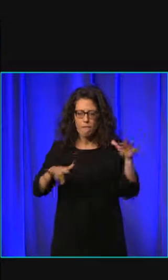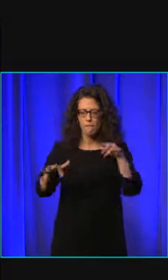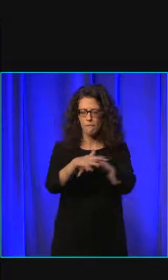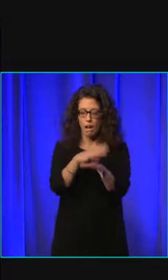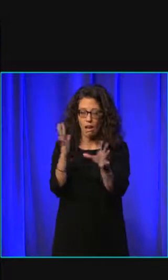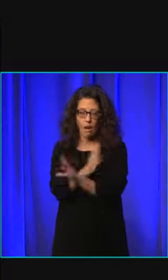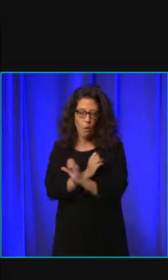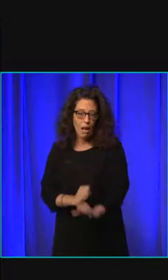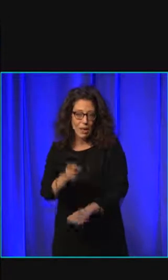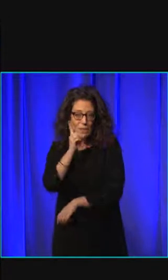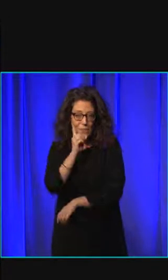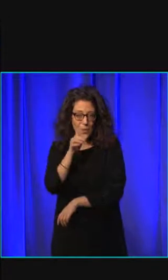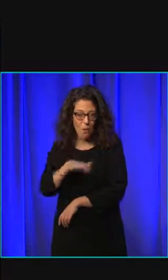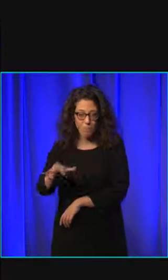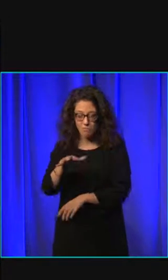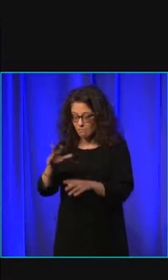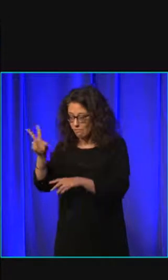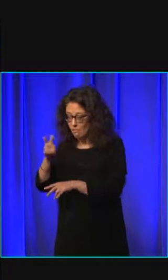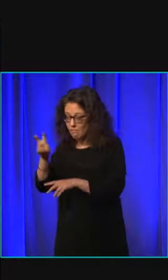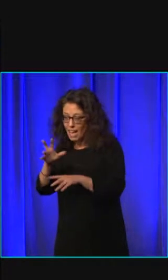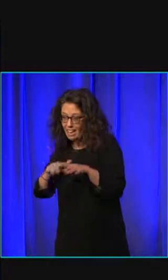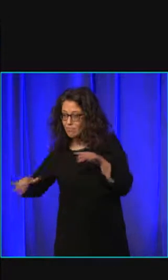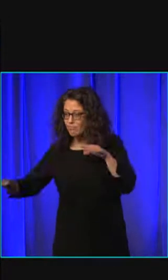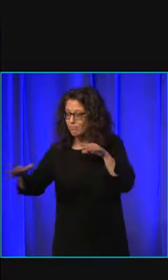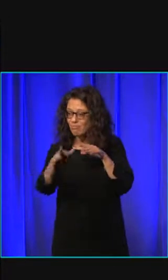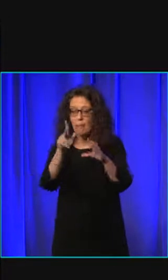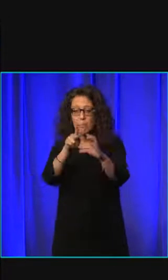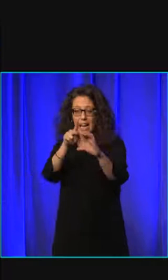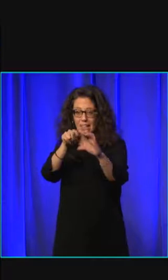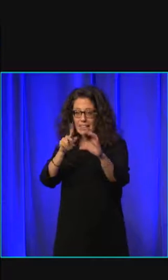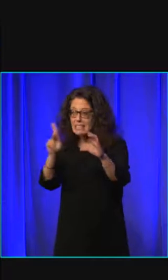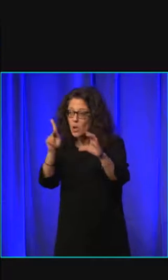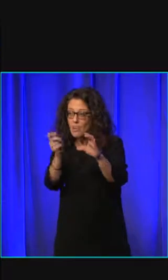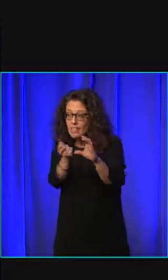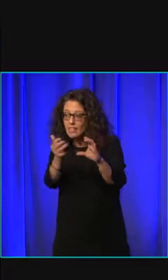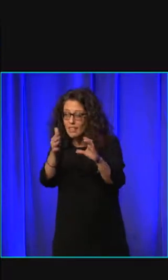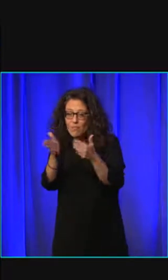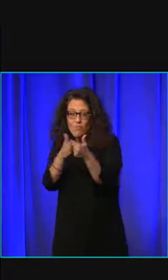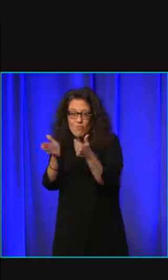parce qu'il se situe dans la verdure, à quelques kilomètres de Paris. L'INSEP, c'est